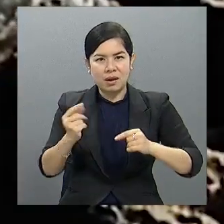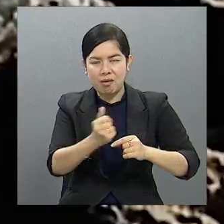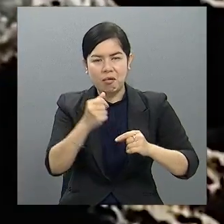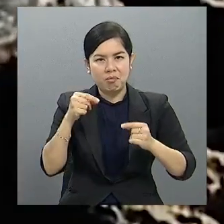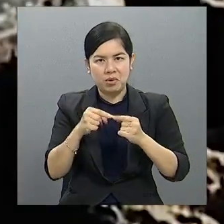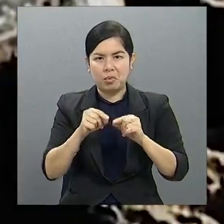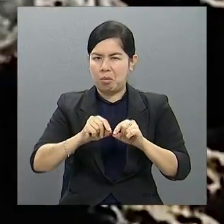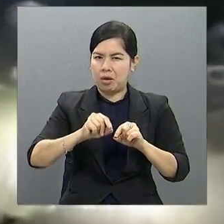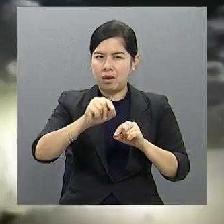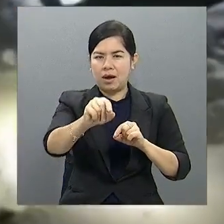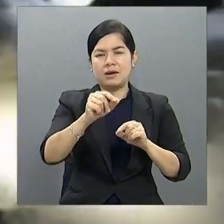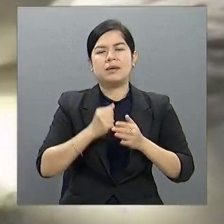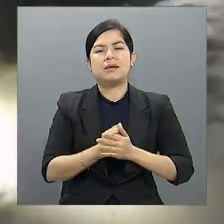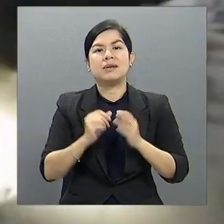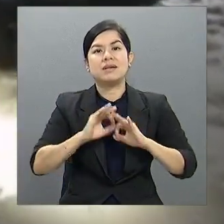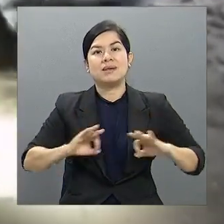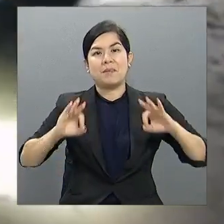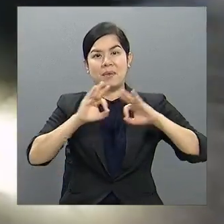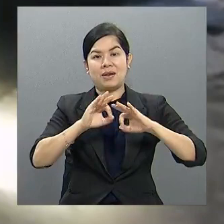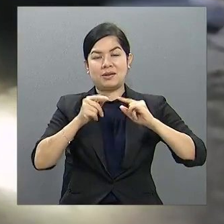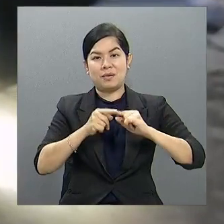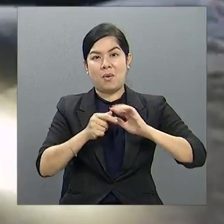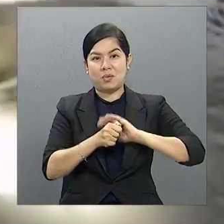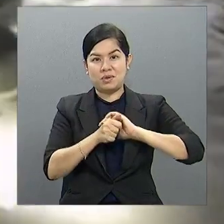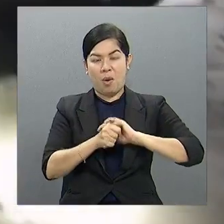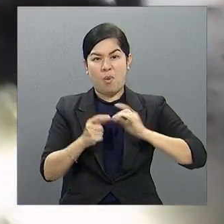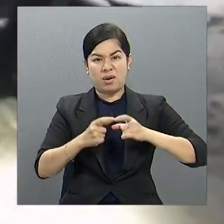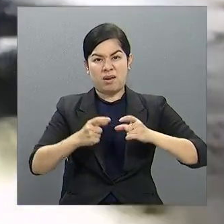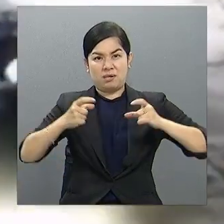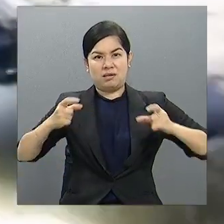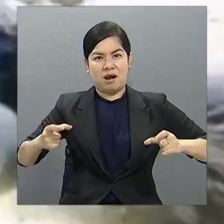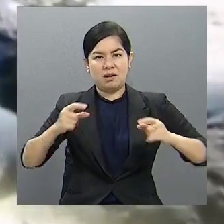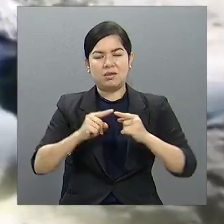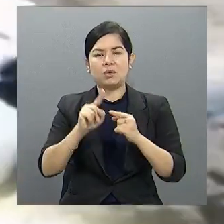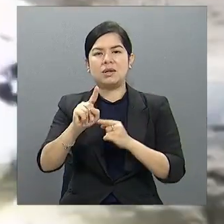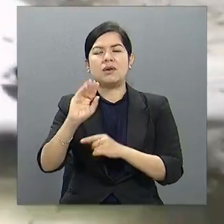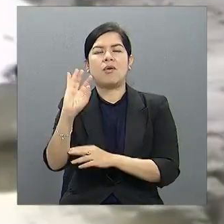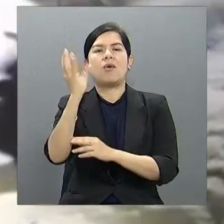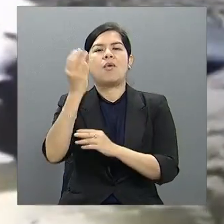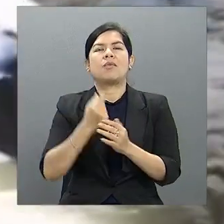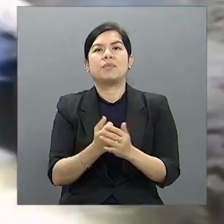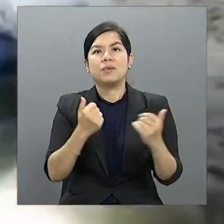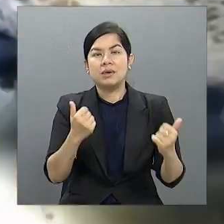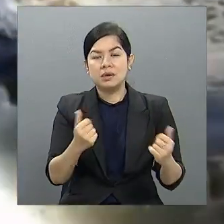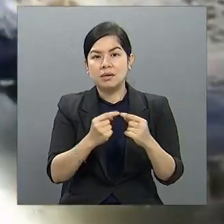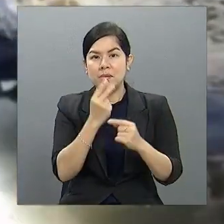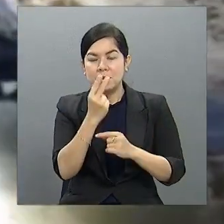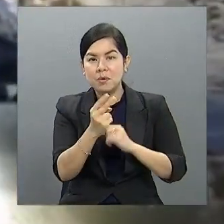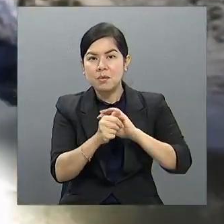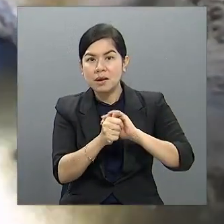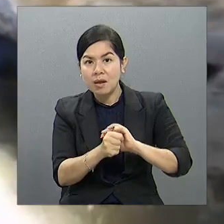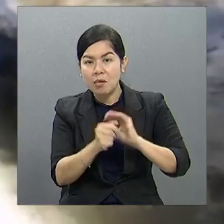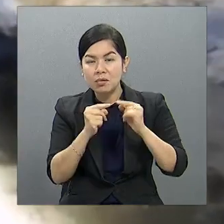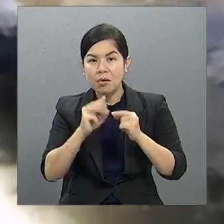ที่สำคัญยังเป็นเต่าทะเลที่มีขนาดใหญ่ที่สุดในโลกอีกด้วยนะครับวันนี้พาคุณผู้ชมไปทำความรู้จักกับเต่ามะเฟืองให้มากขึ้นครับ